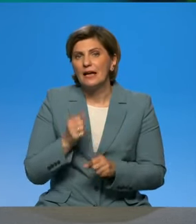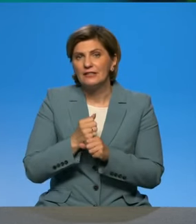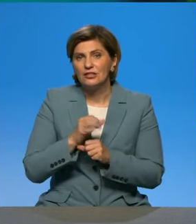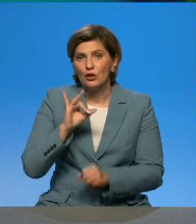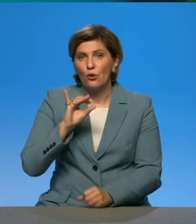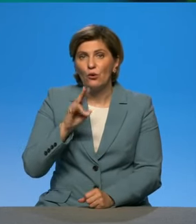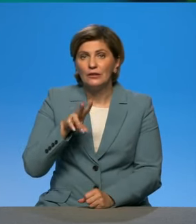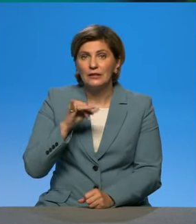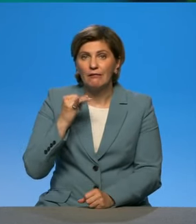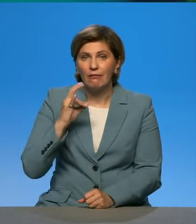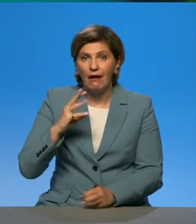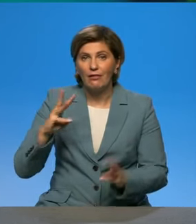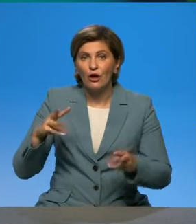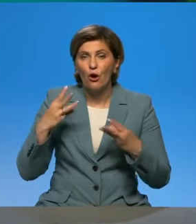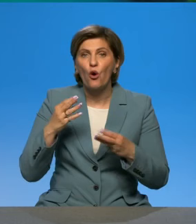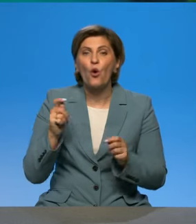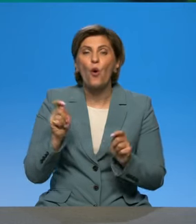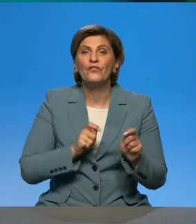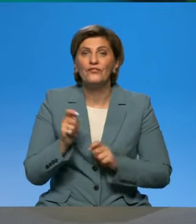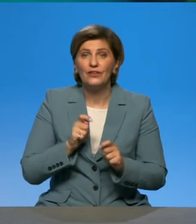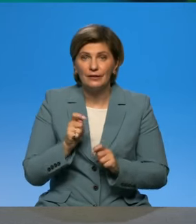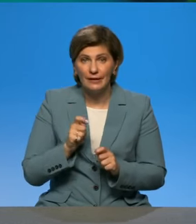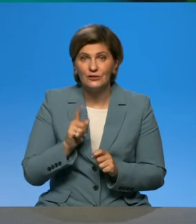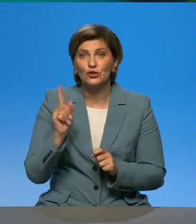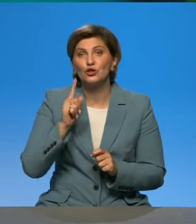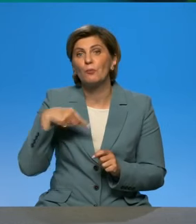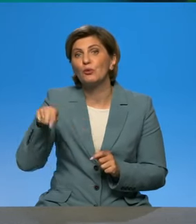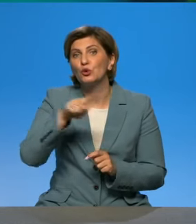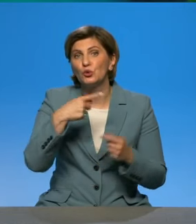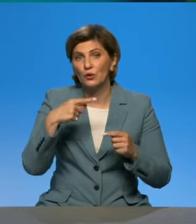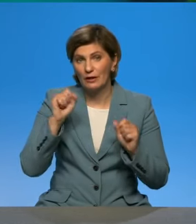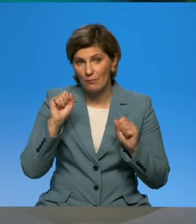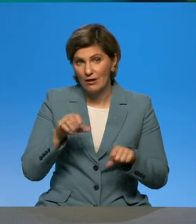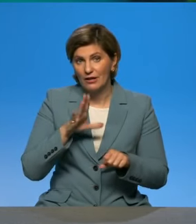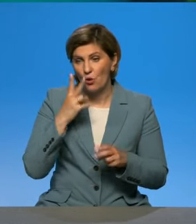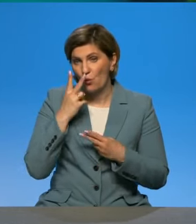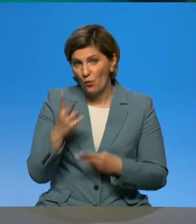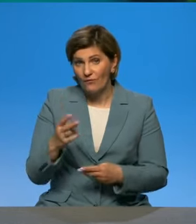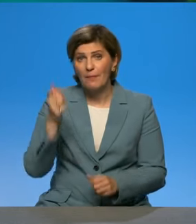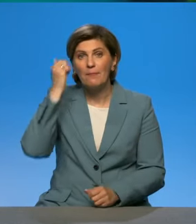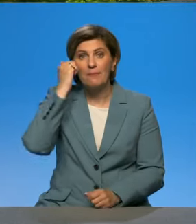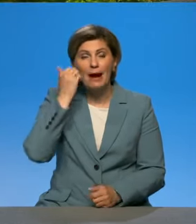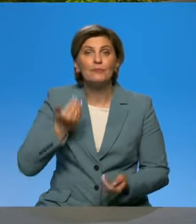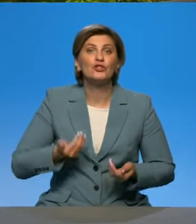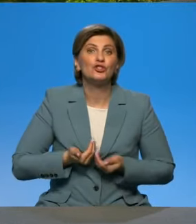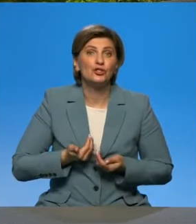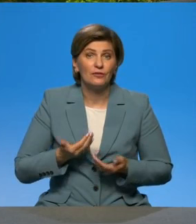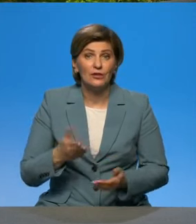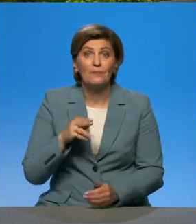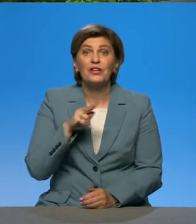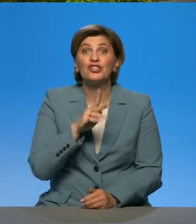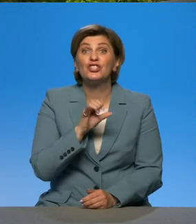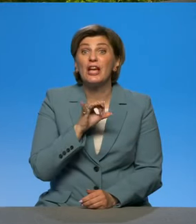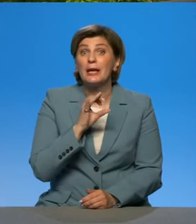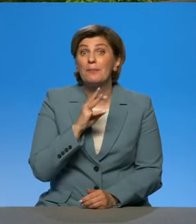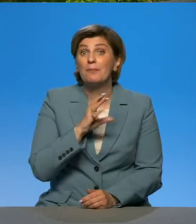увидеть, сделали это так, чтобы могли другие увидеть. Поэтому память жива. Мало того, Джеймс Марапа, он говорит о том,